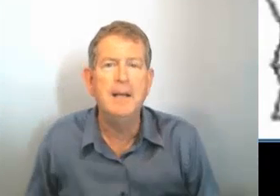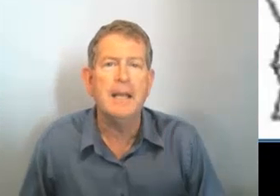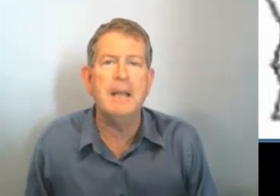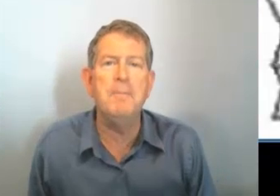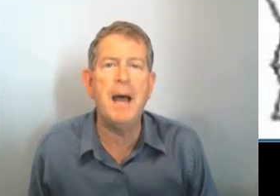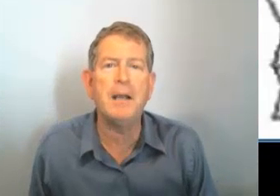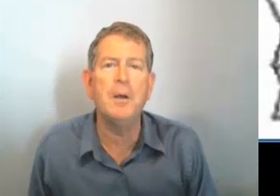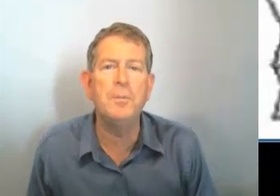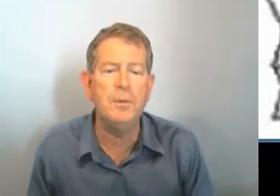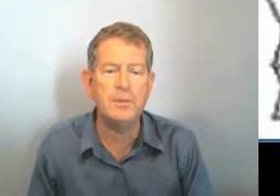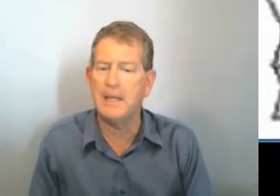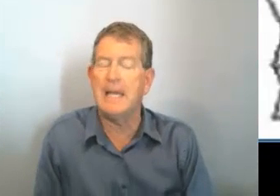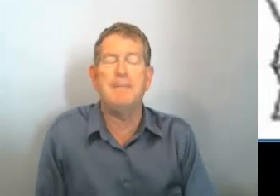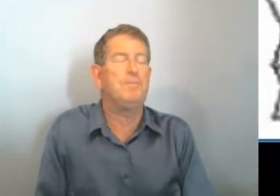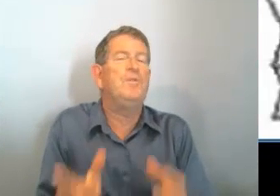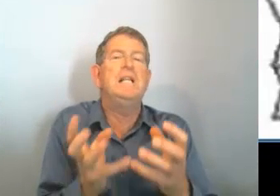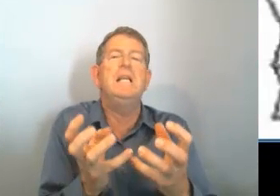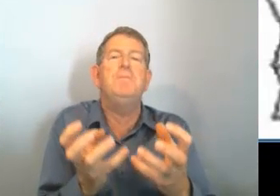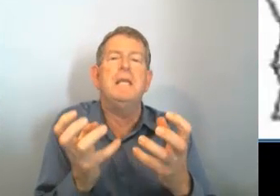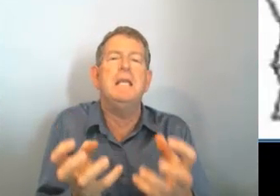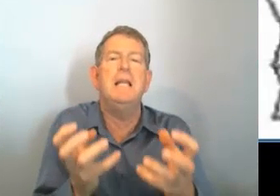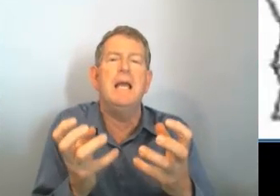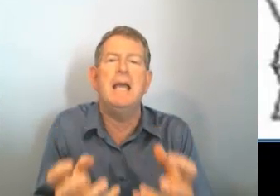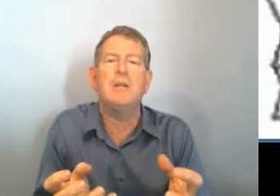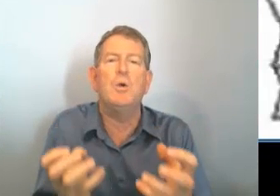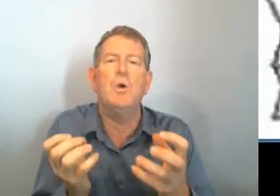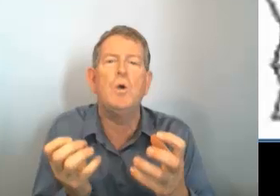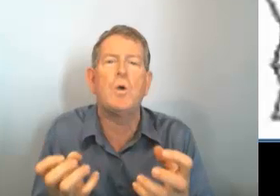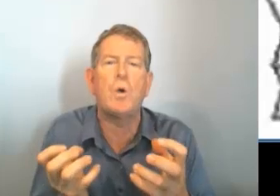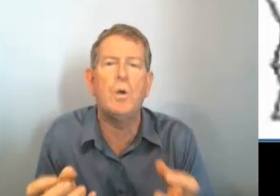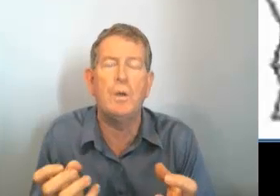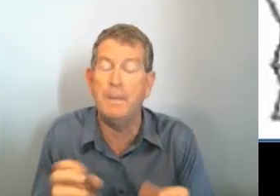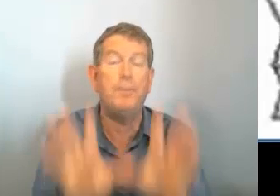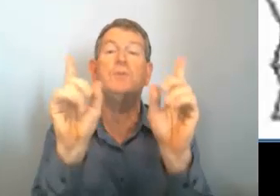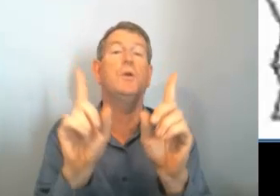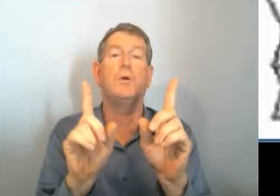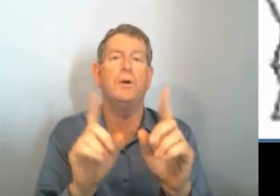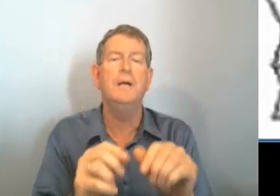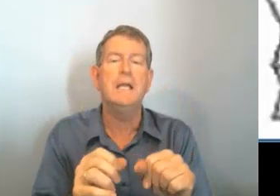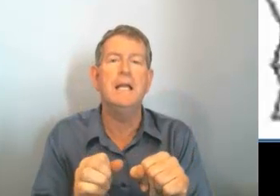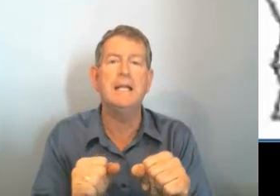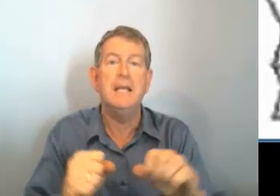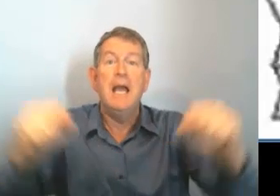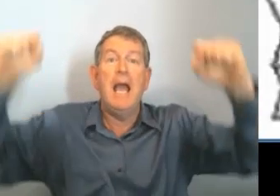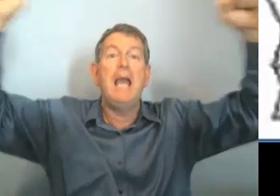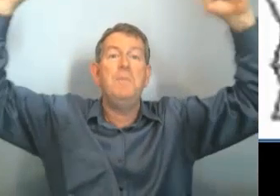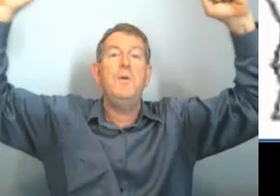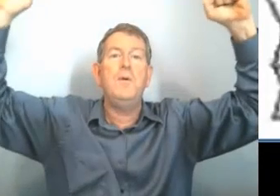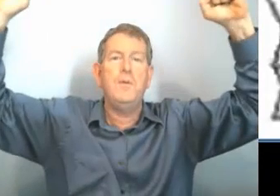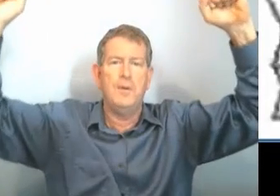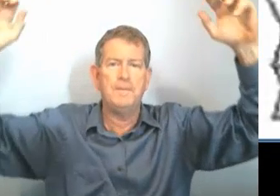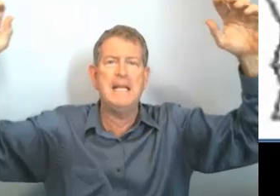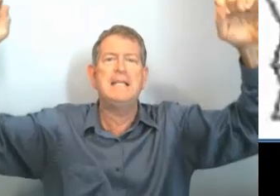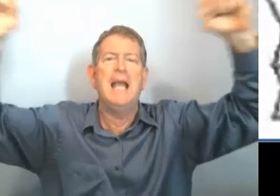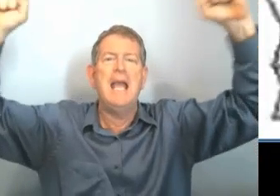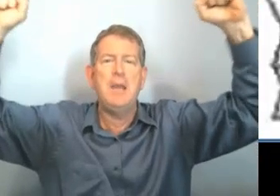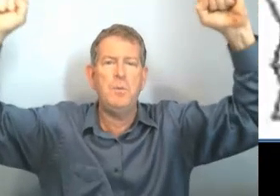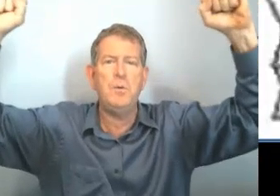but! Il marque un but et Philippe, il est heureux, il est plus qu'heureux, il est